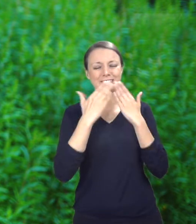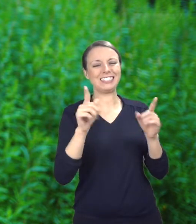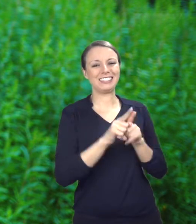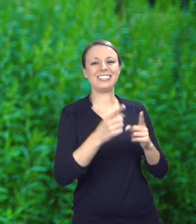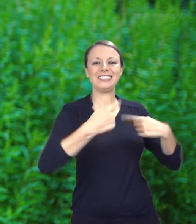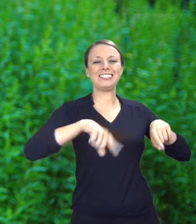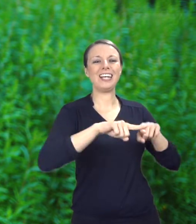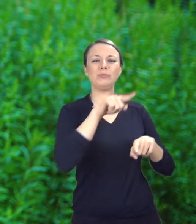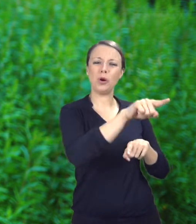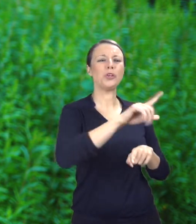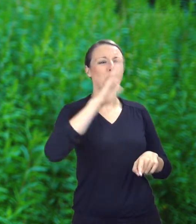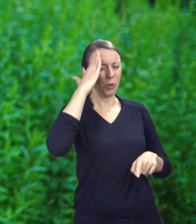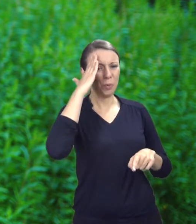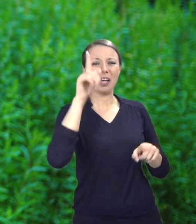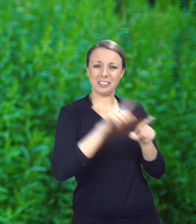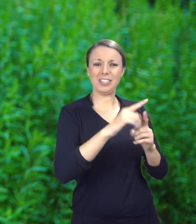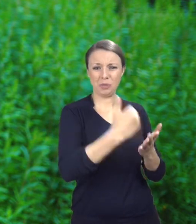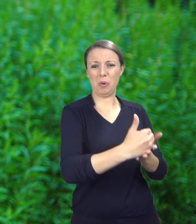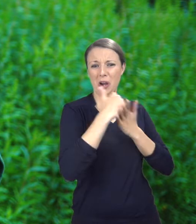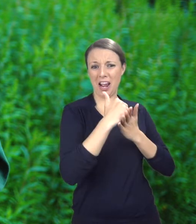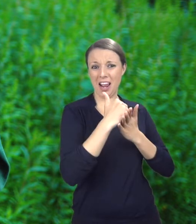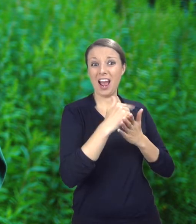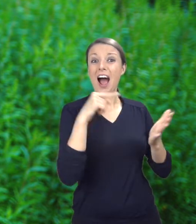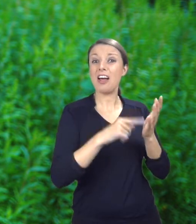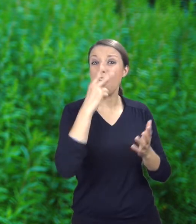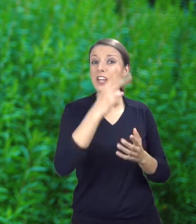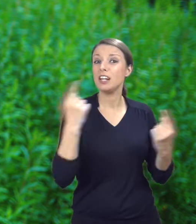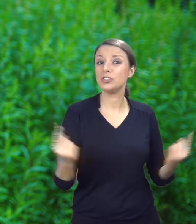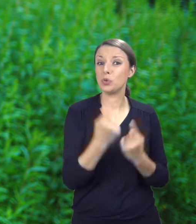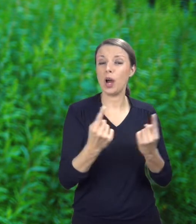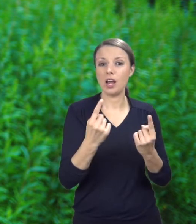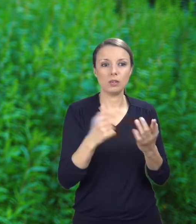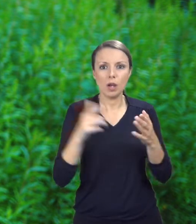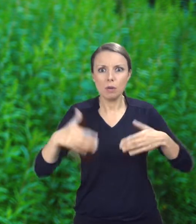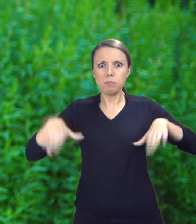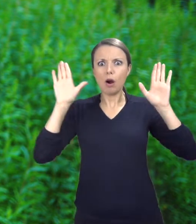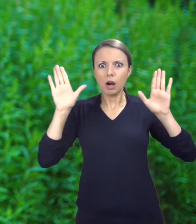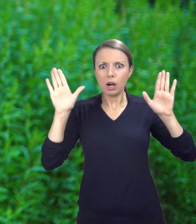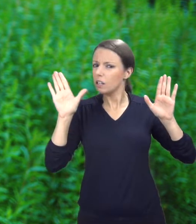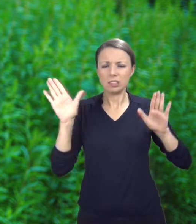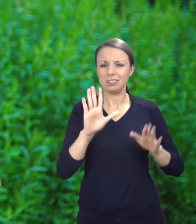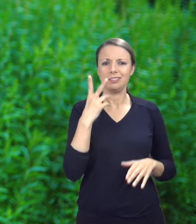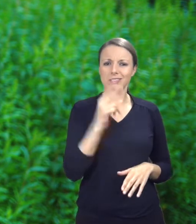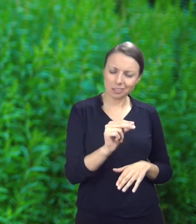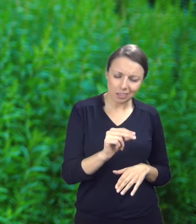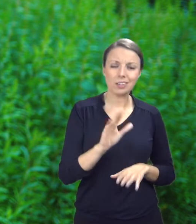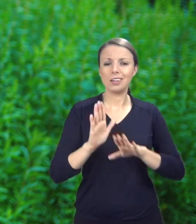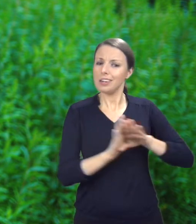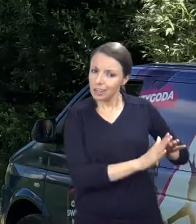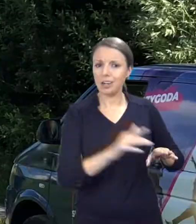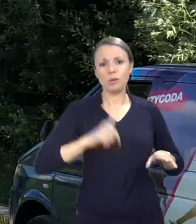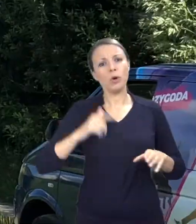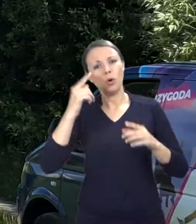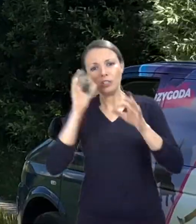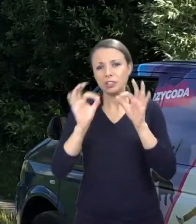sobie w takich sytuacjach radzili. Ale to właśnie jest życiowy przykład, jak nie poddawać się wtedy, kiedy jest ciężkie, tylko jak sobie z sytuacją